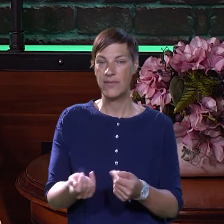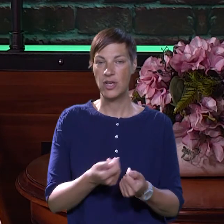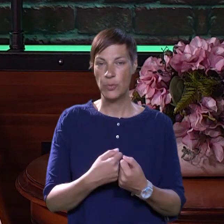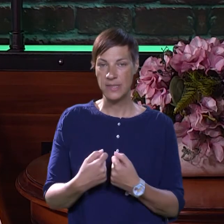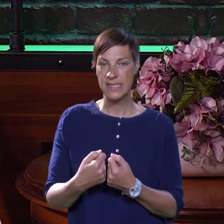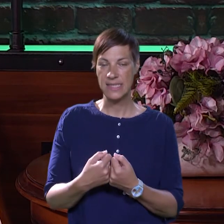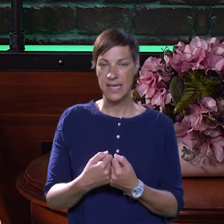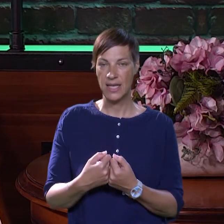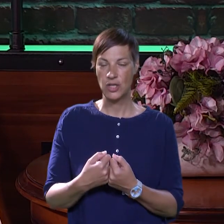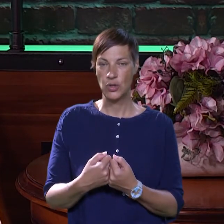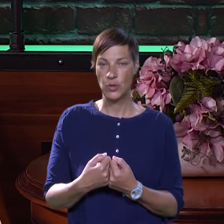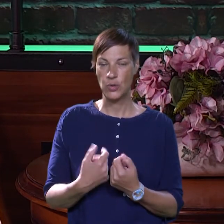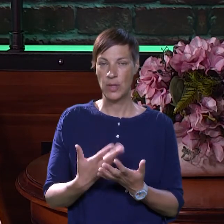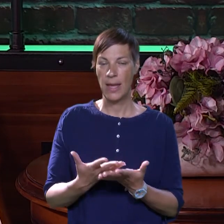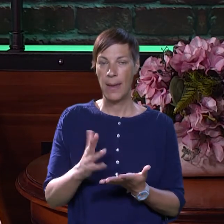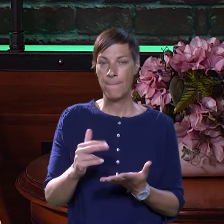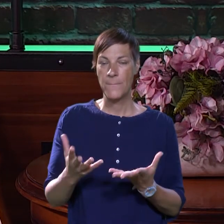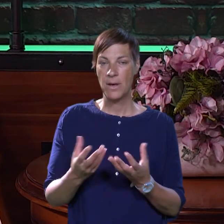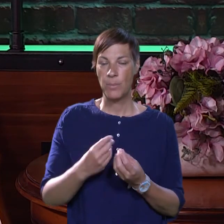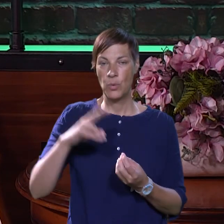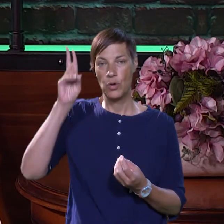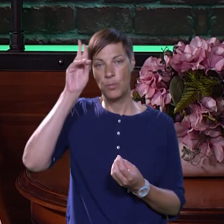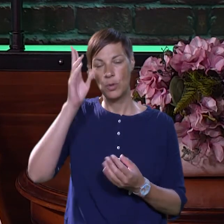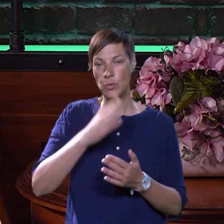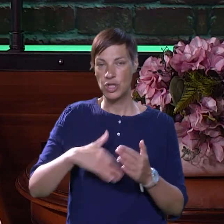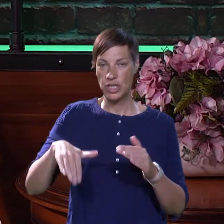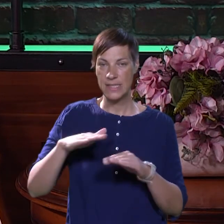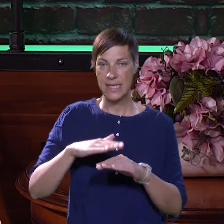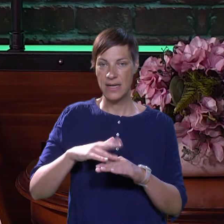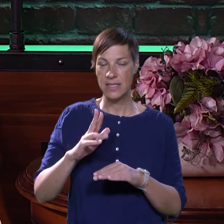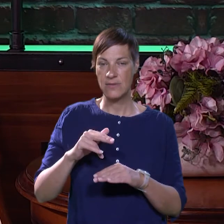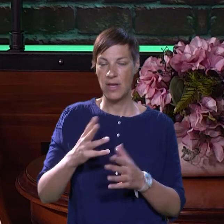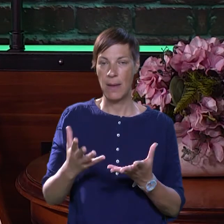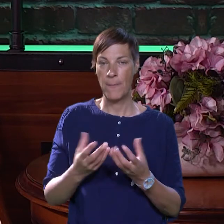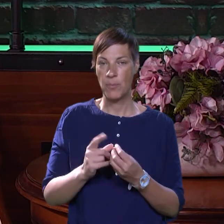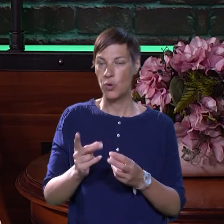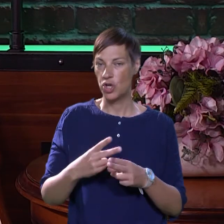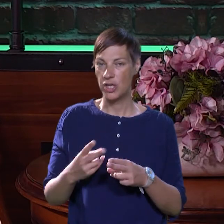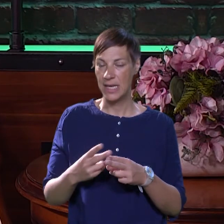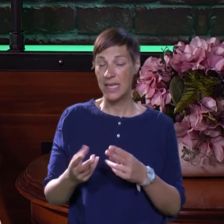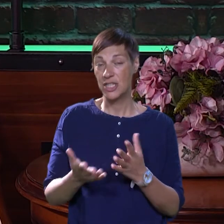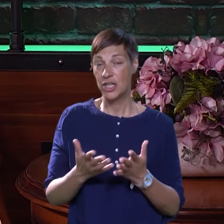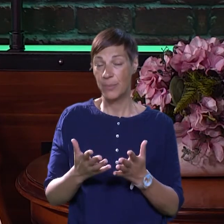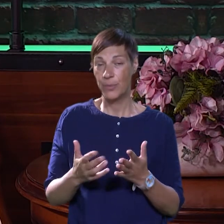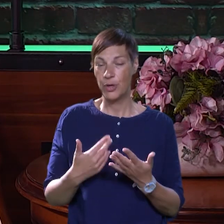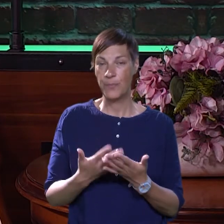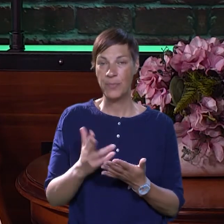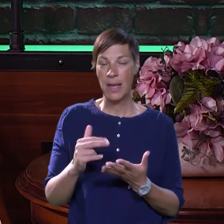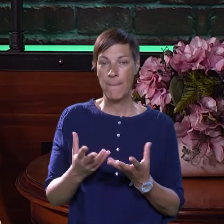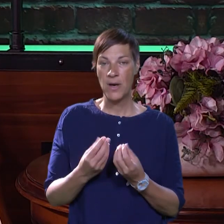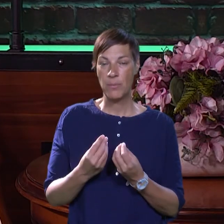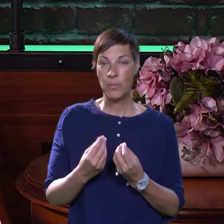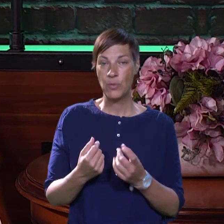sektoru. Tu ima jako puno prilika za rast i razvoj, ima jako puno neriješenih varijabli, ima jako